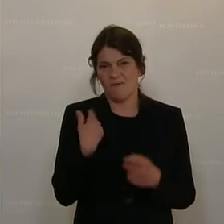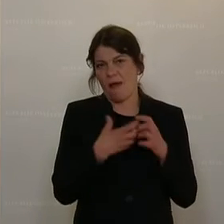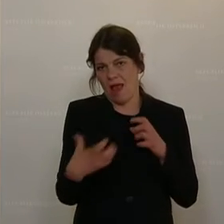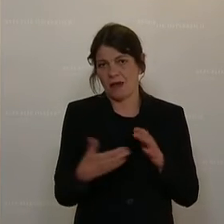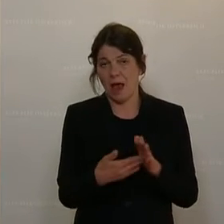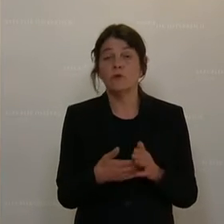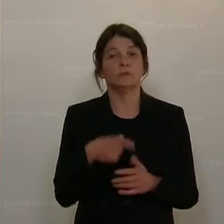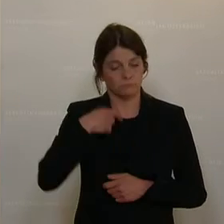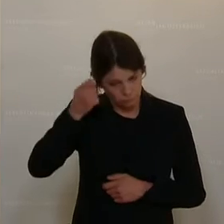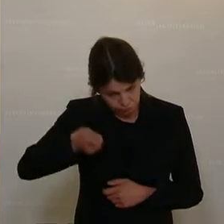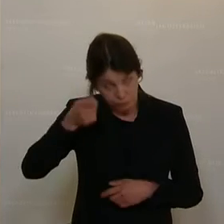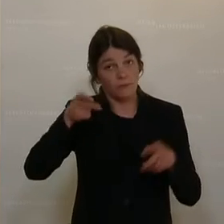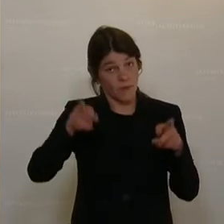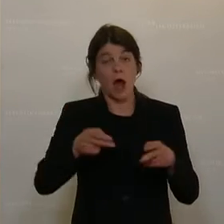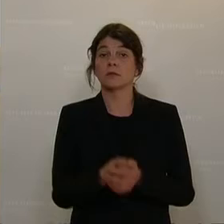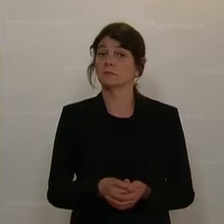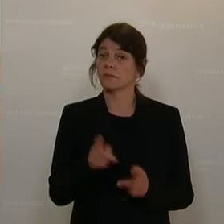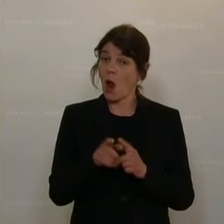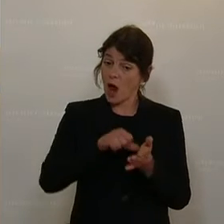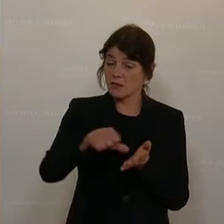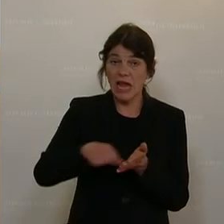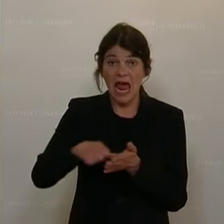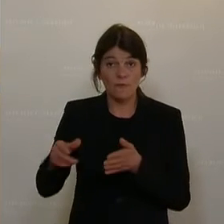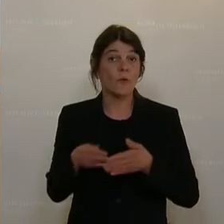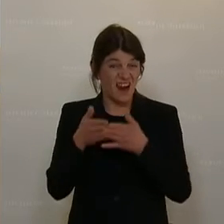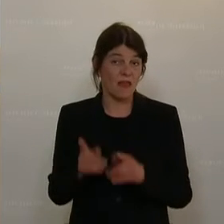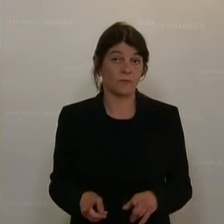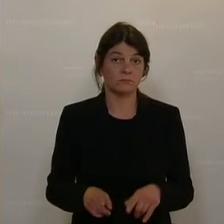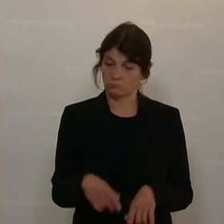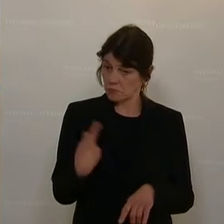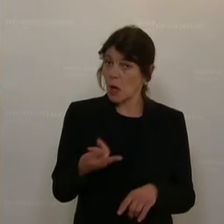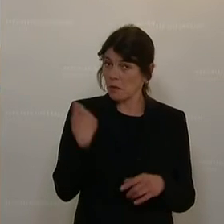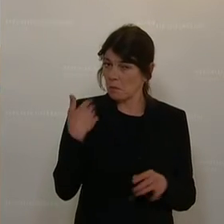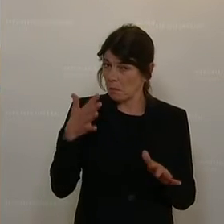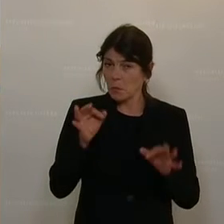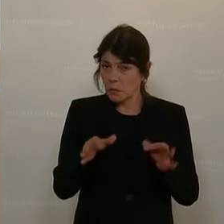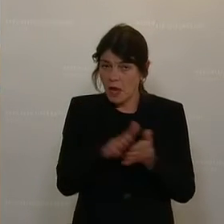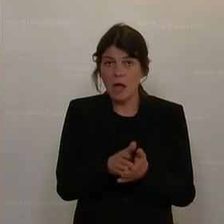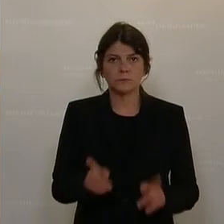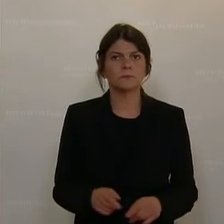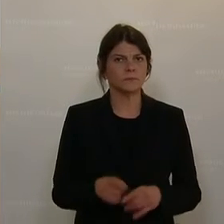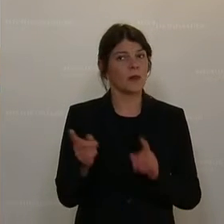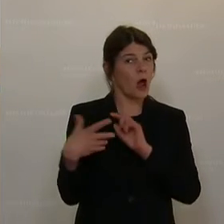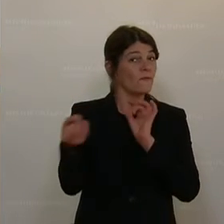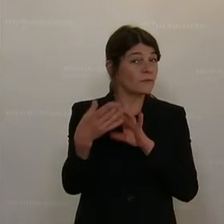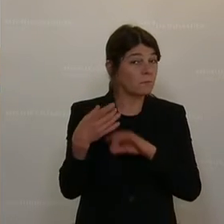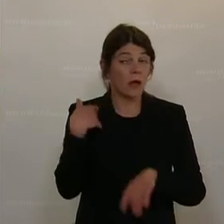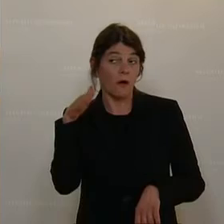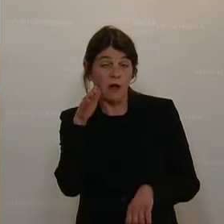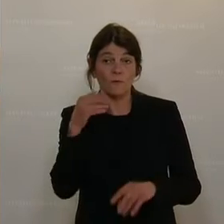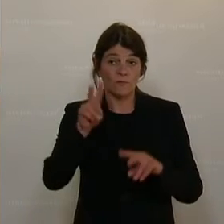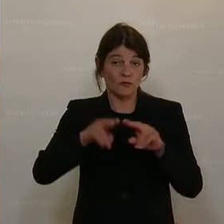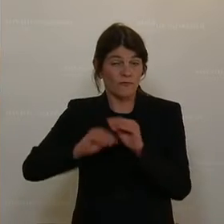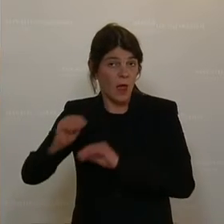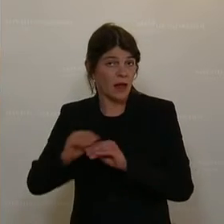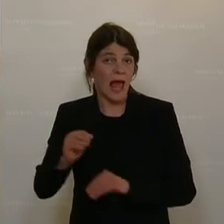ich Ihnen auch hoch an. Auch die Auszahlung der Hilfen dürfte dann relativ gut funktioniert haben. Das ist auch das Feedback, was ich bekommen habe von